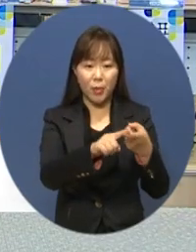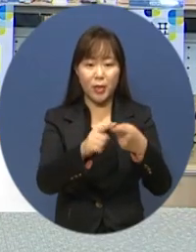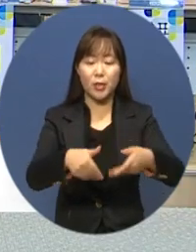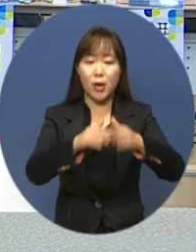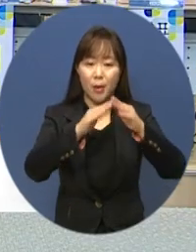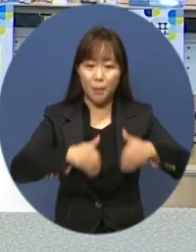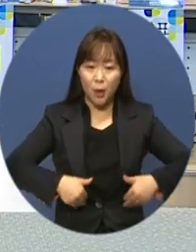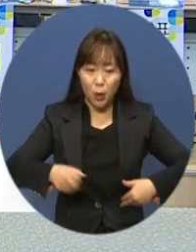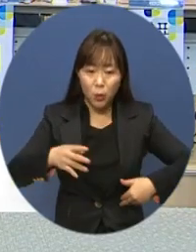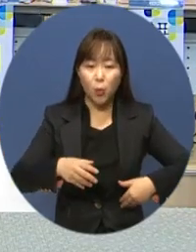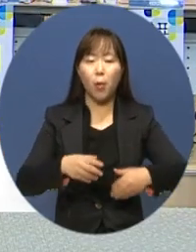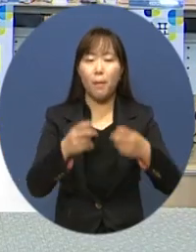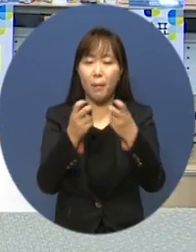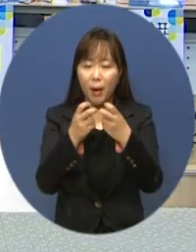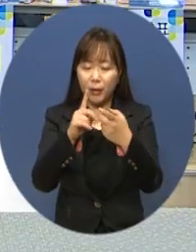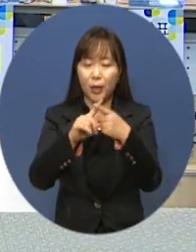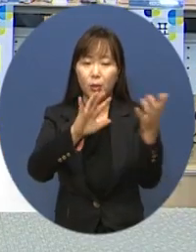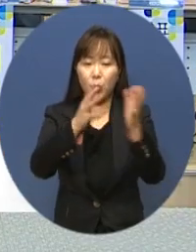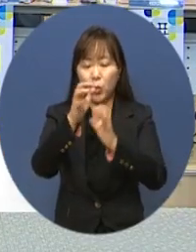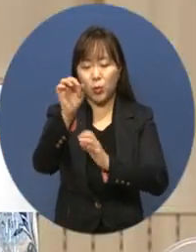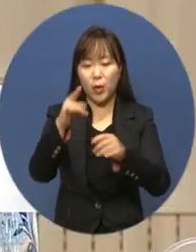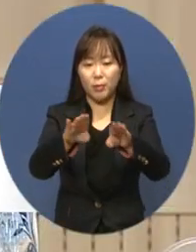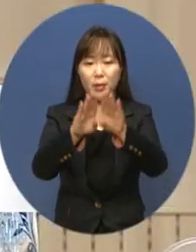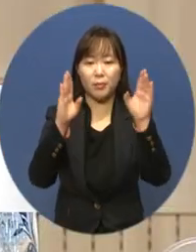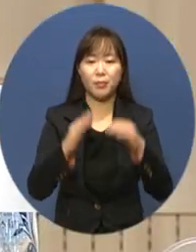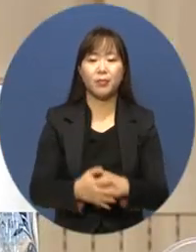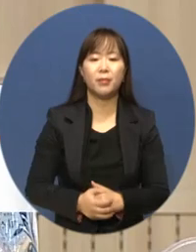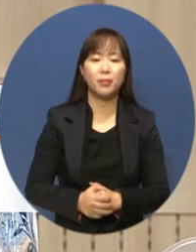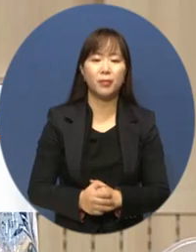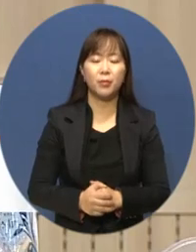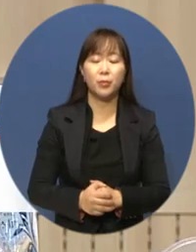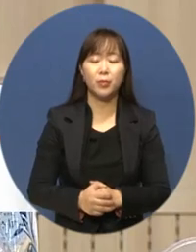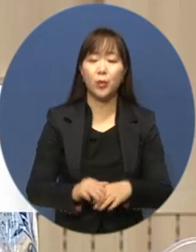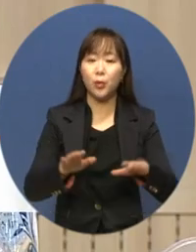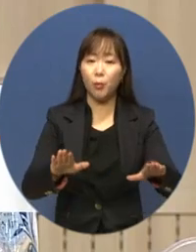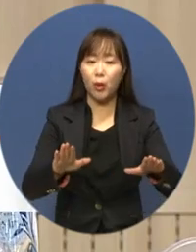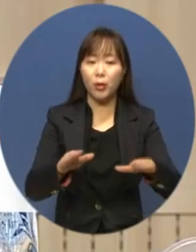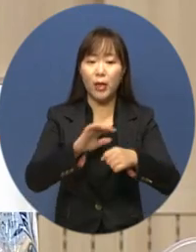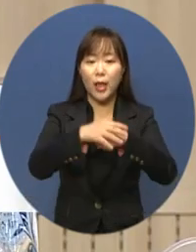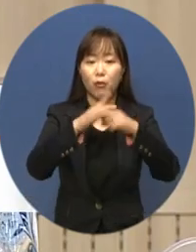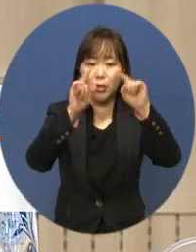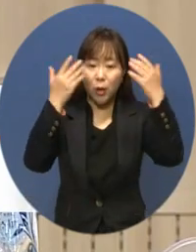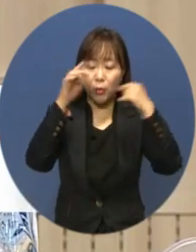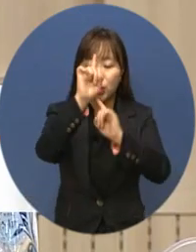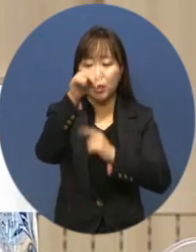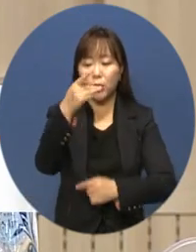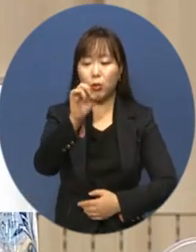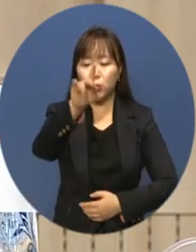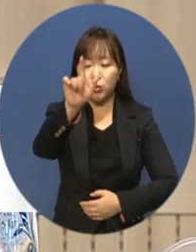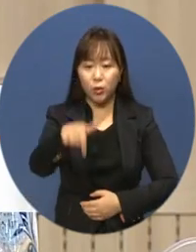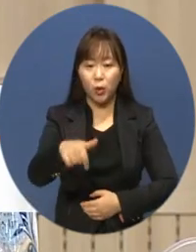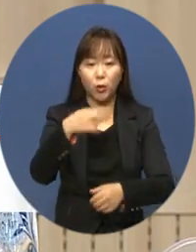필요성과 구축방안 토론회를 개최했습니다. 이번 토론회는 대구대학교